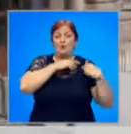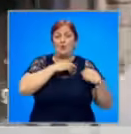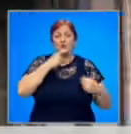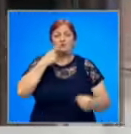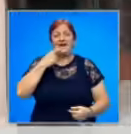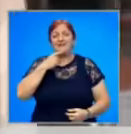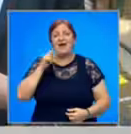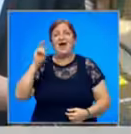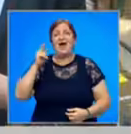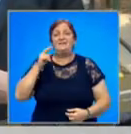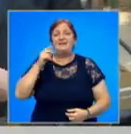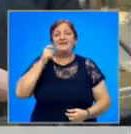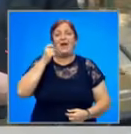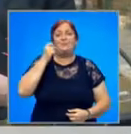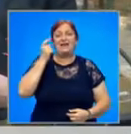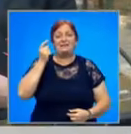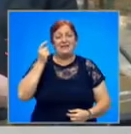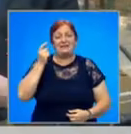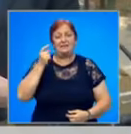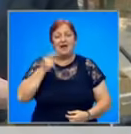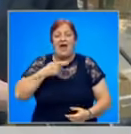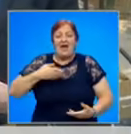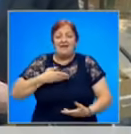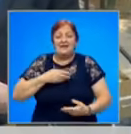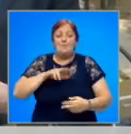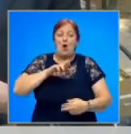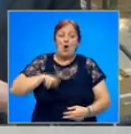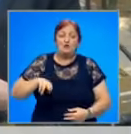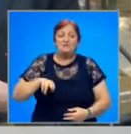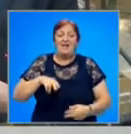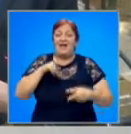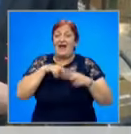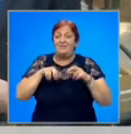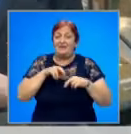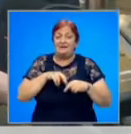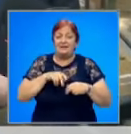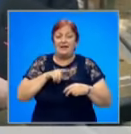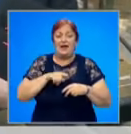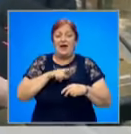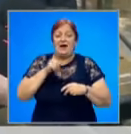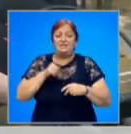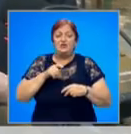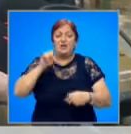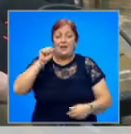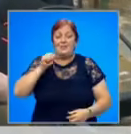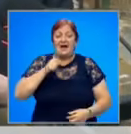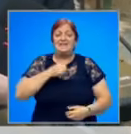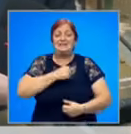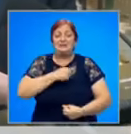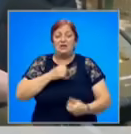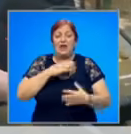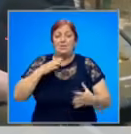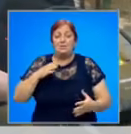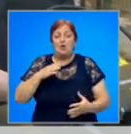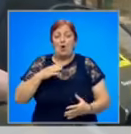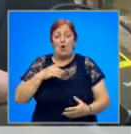каза вицепрезидентът. Много бих искала, освен на ревизията, освен на всички факти, за съжаление, доста